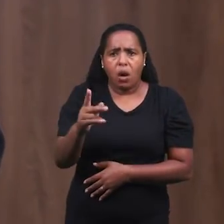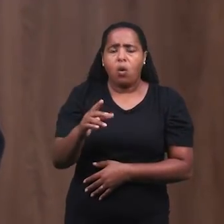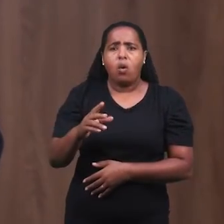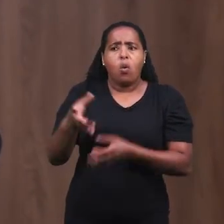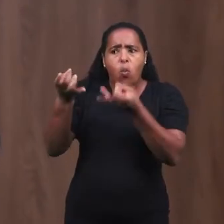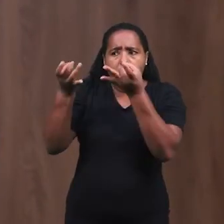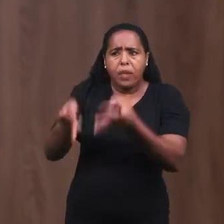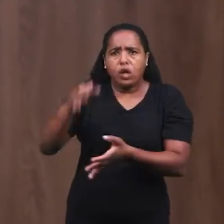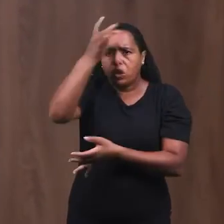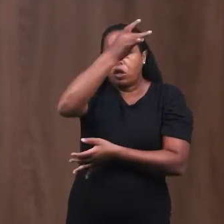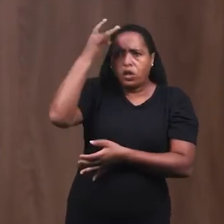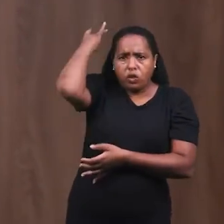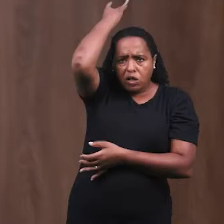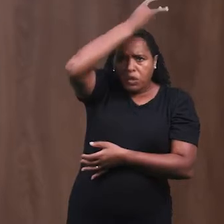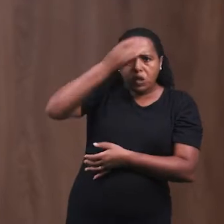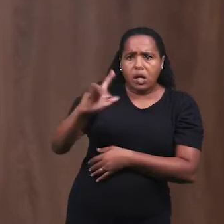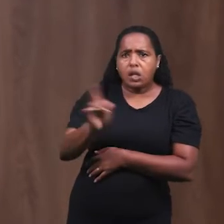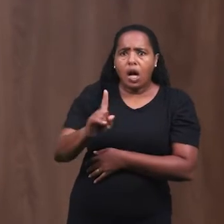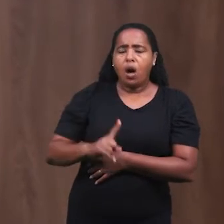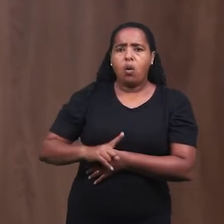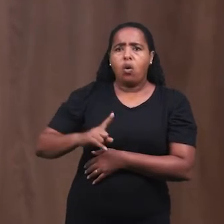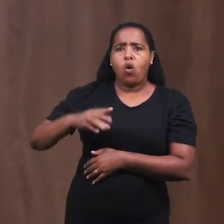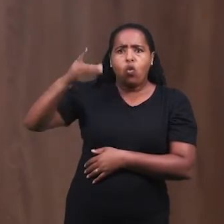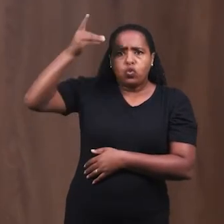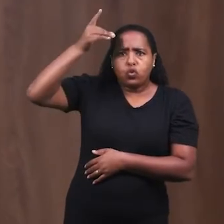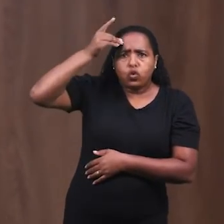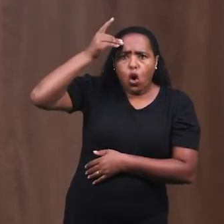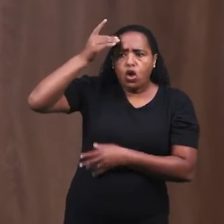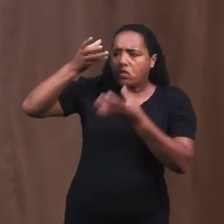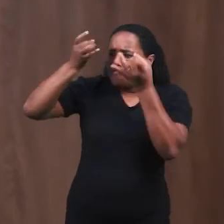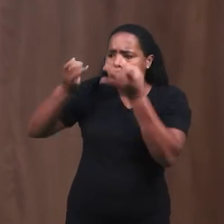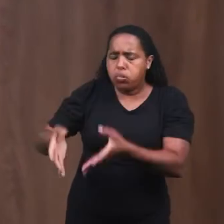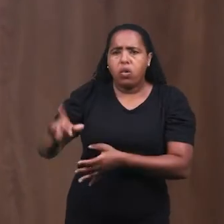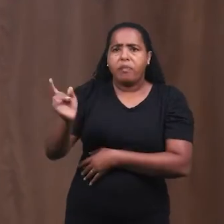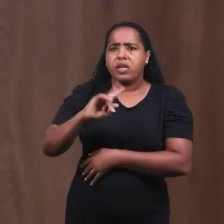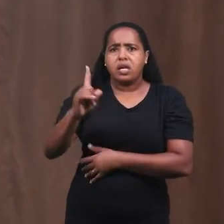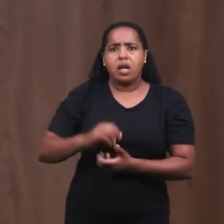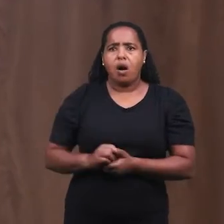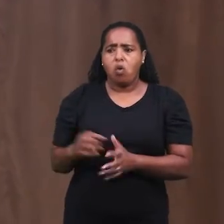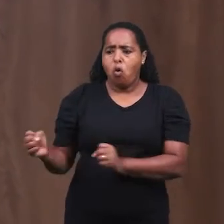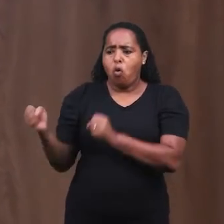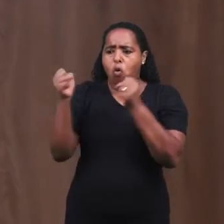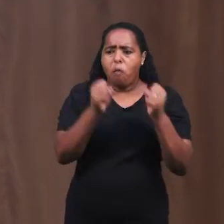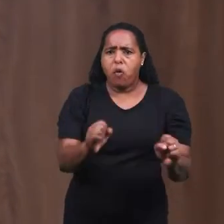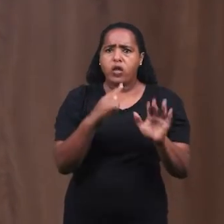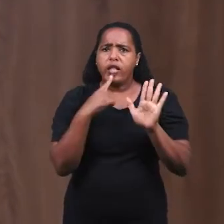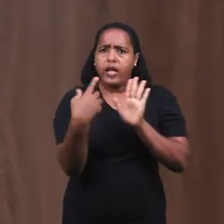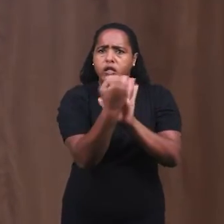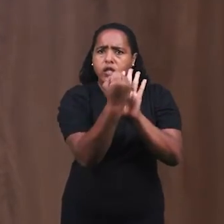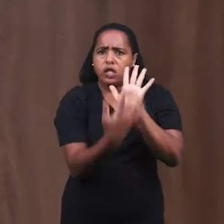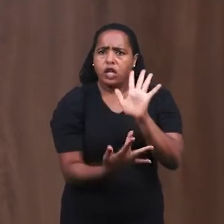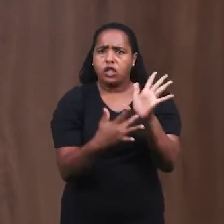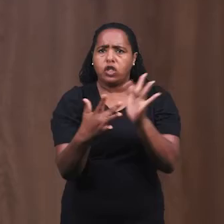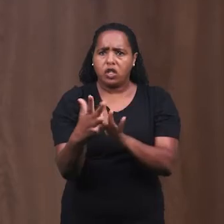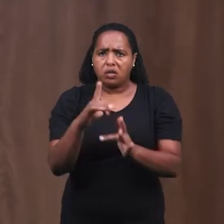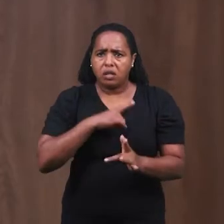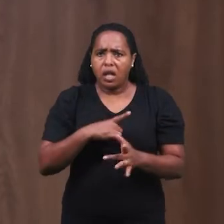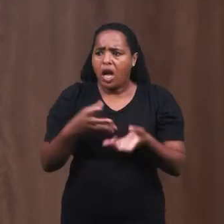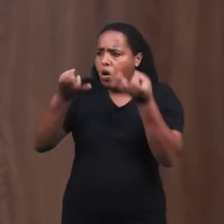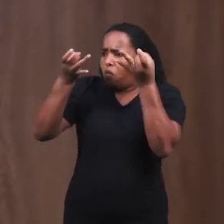отца твоего, не оставляй Духа Святого, не оставляй духовные дары, не оставляй сил